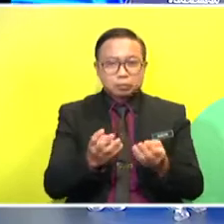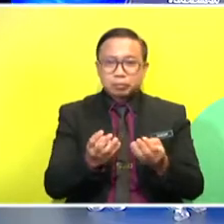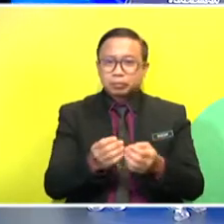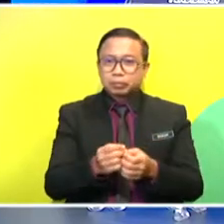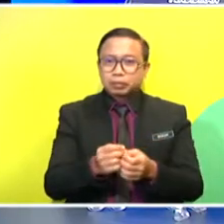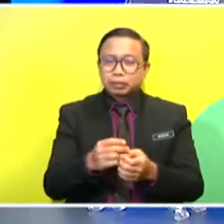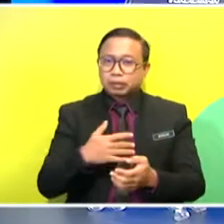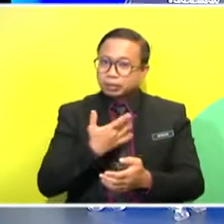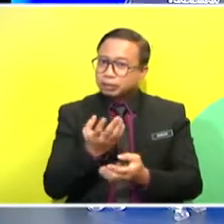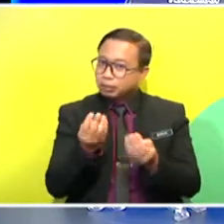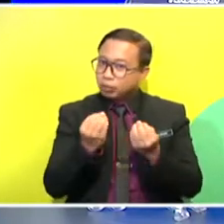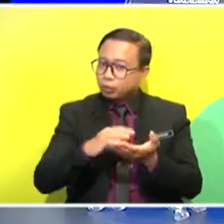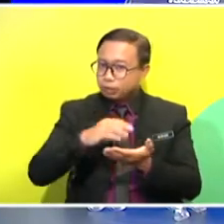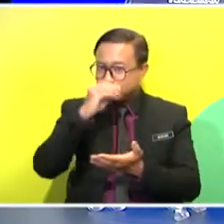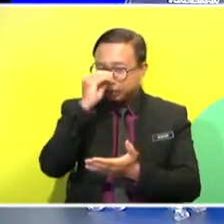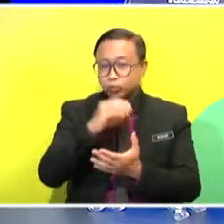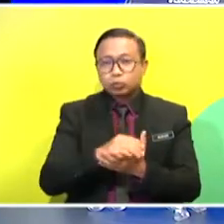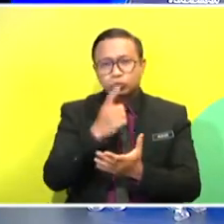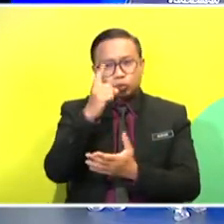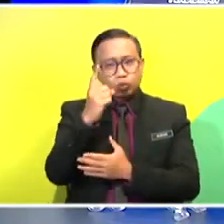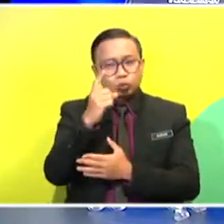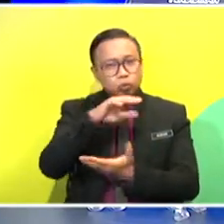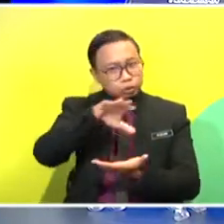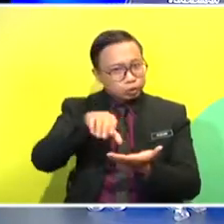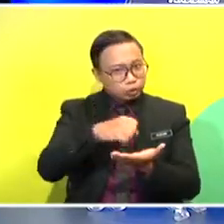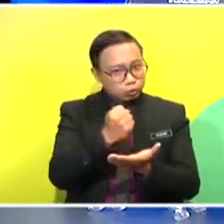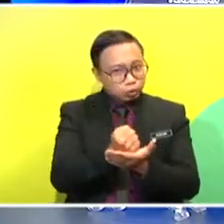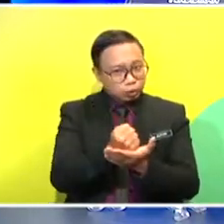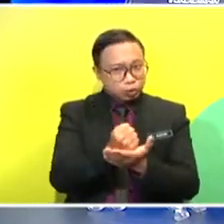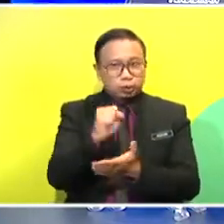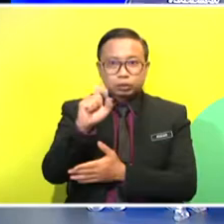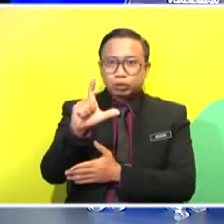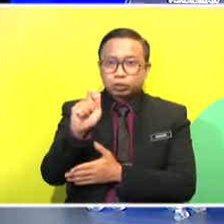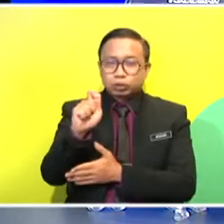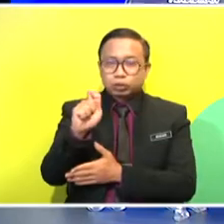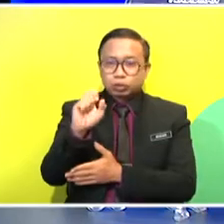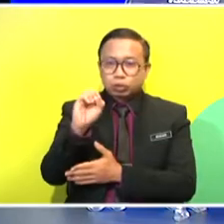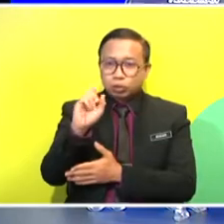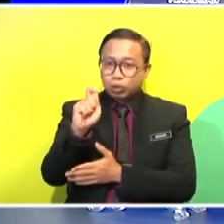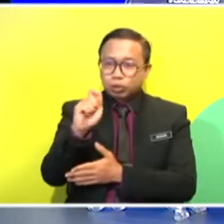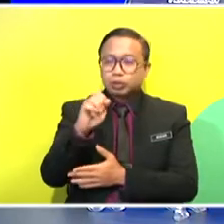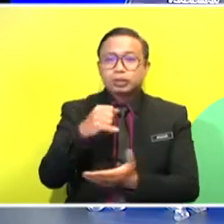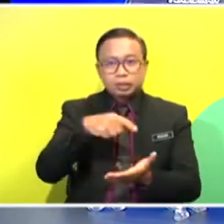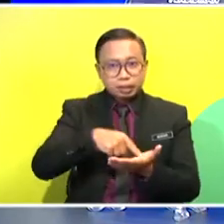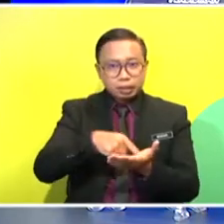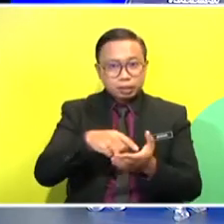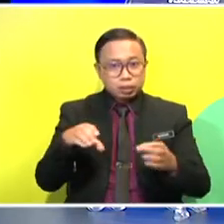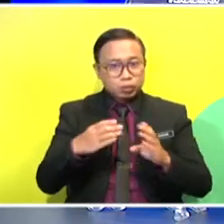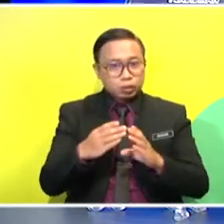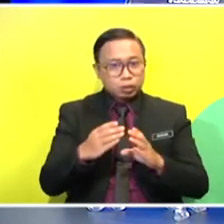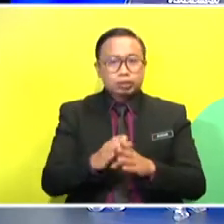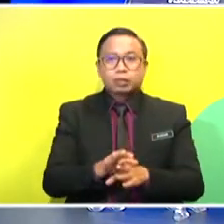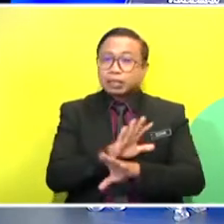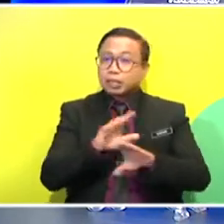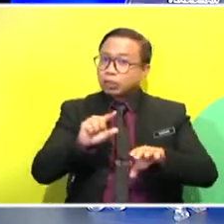aktiviti bersama-sama. Tetapi untuk makluman semua penonton di rumah, slot ini akan dilakukan secara bersemuka dan tidak